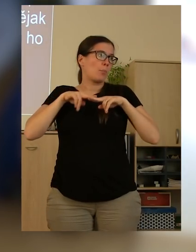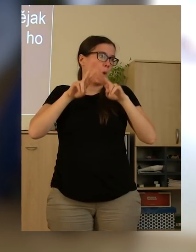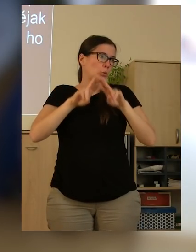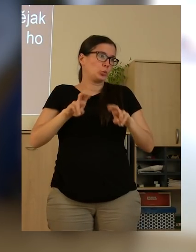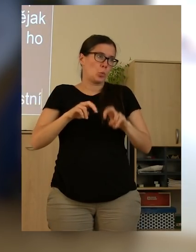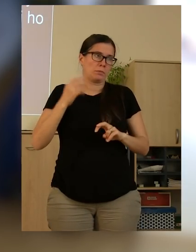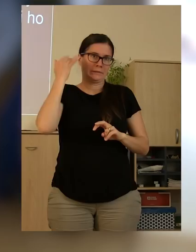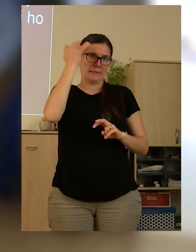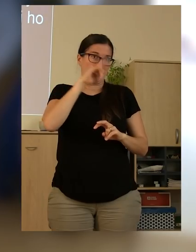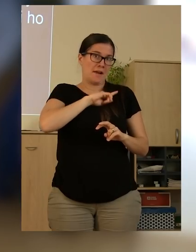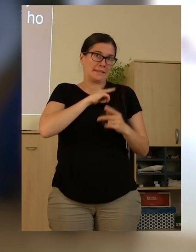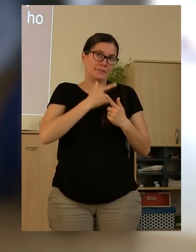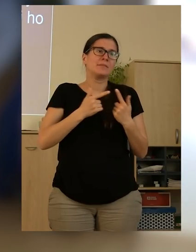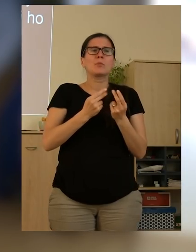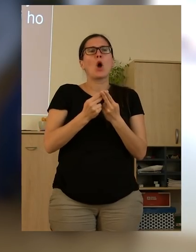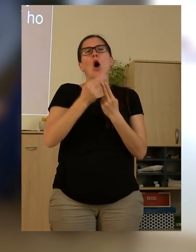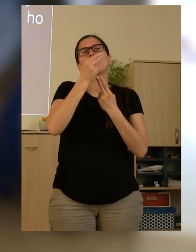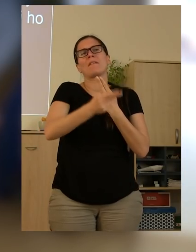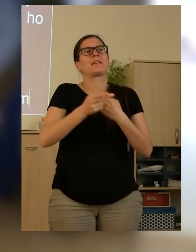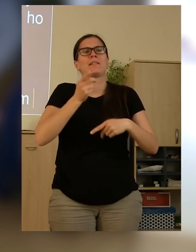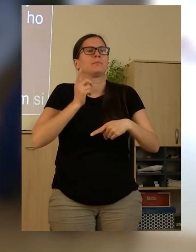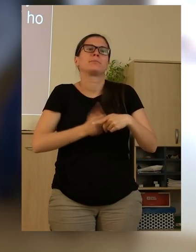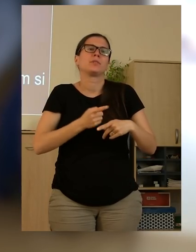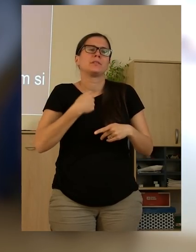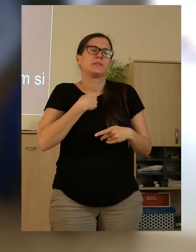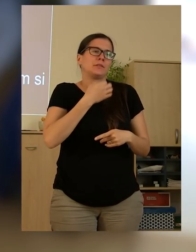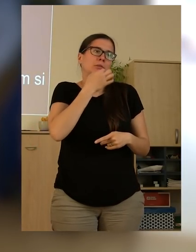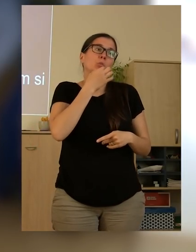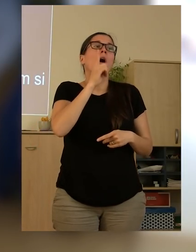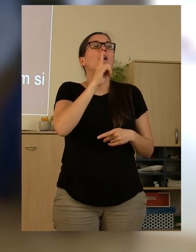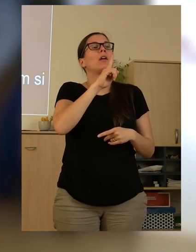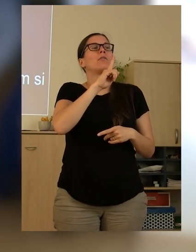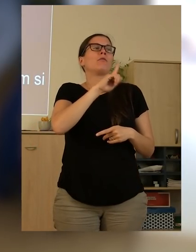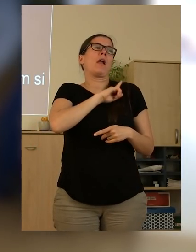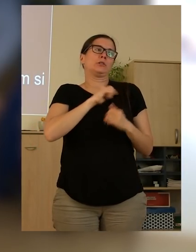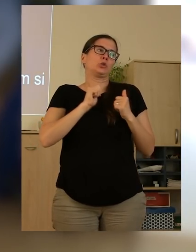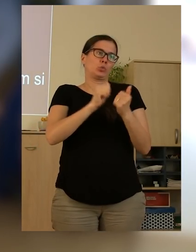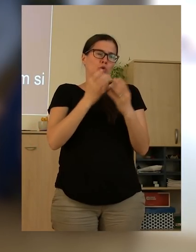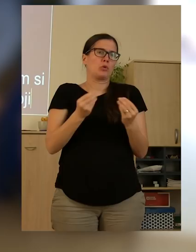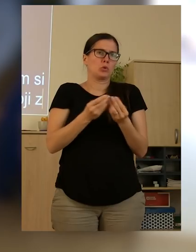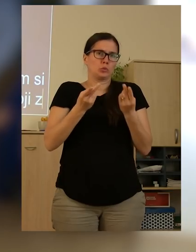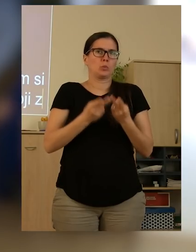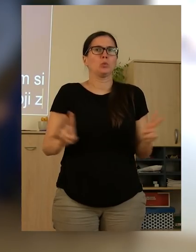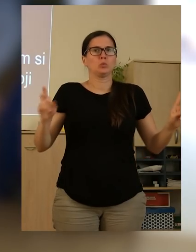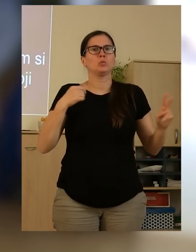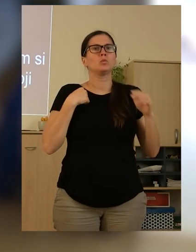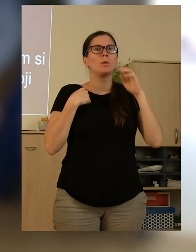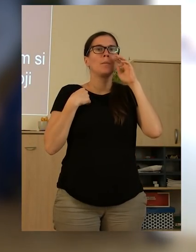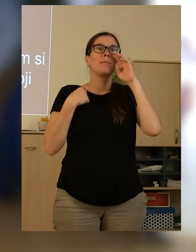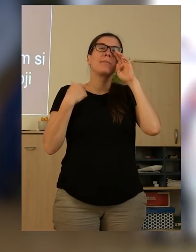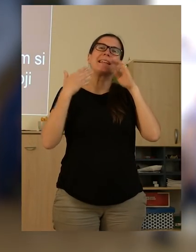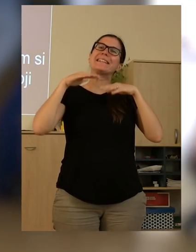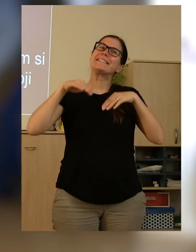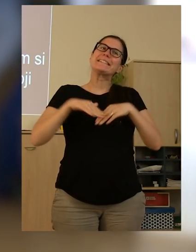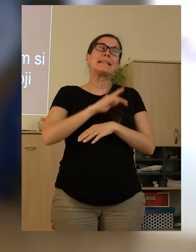Zase, netroufám si na to odpovědět, řeknu jenom svoji zkušenost v tomhletom směru. Myslím si, že nejlíp funguje